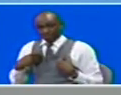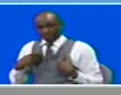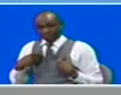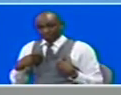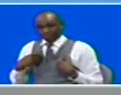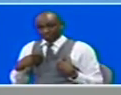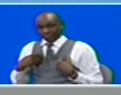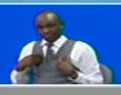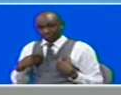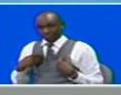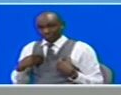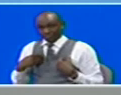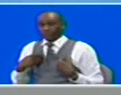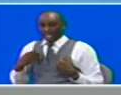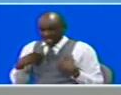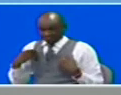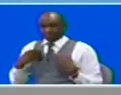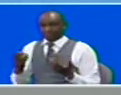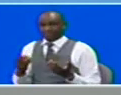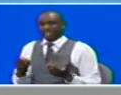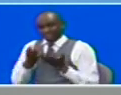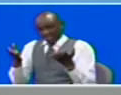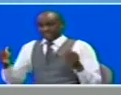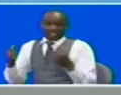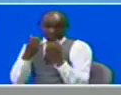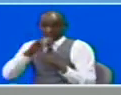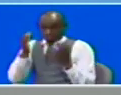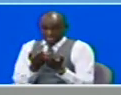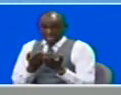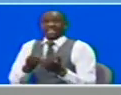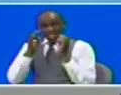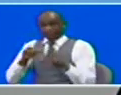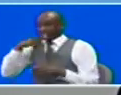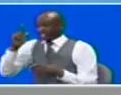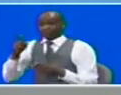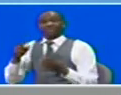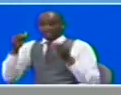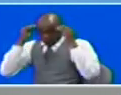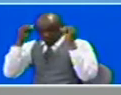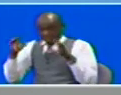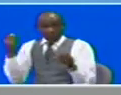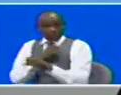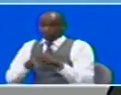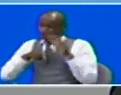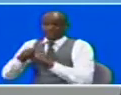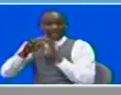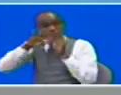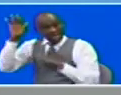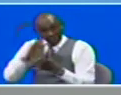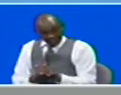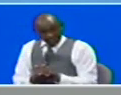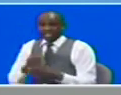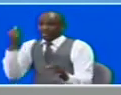kuna mambo ambavyo vinavyofanyika nchini. Kama haujasoma, hautaweza kwenda hata bungeni, hauwezi